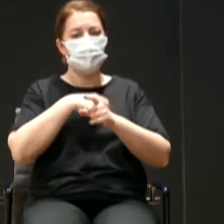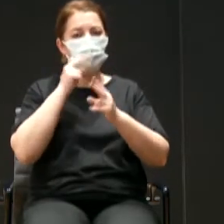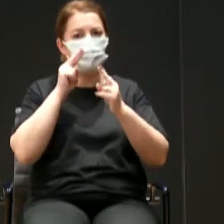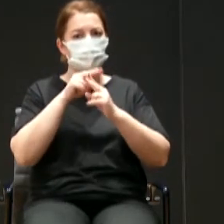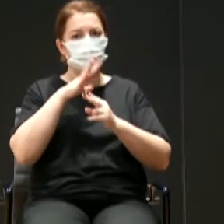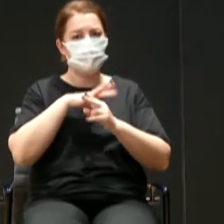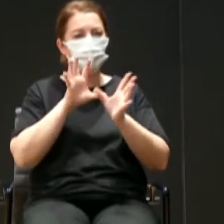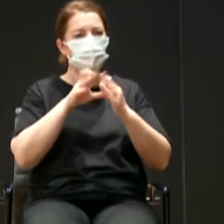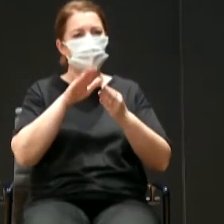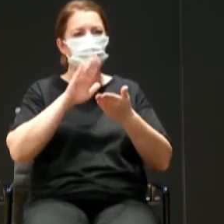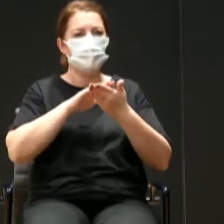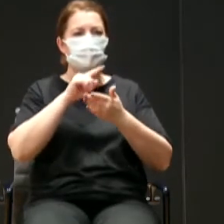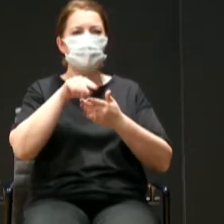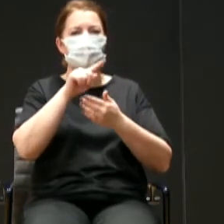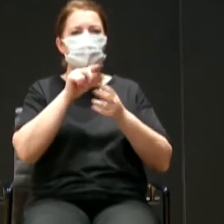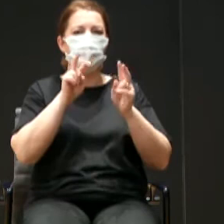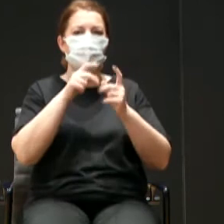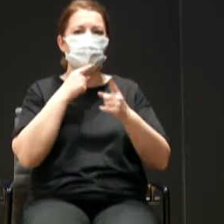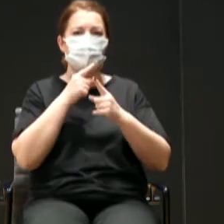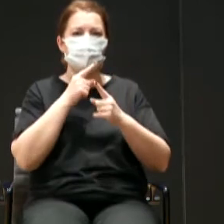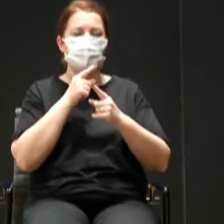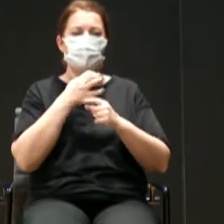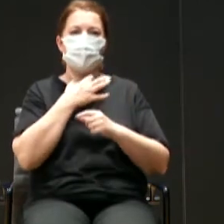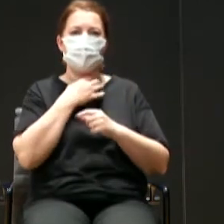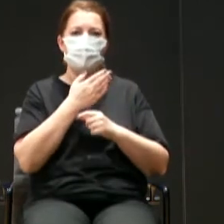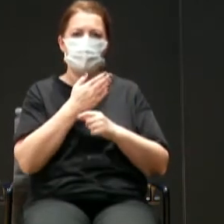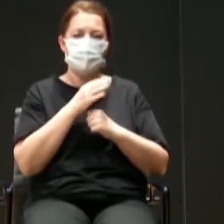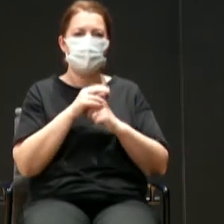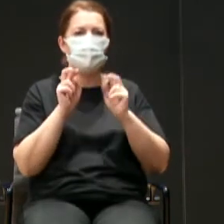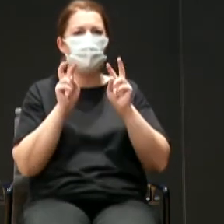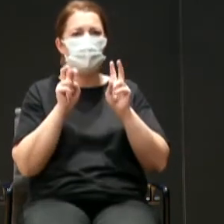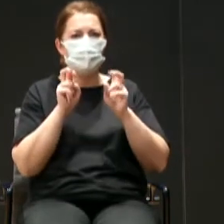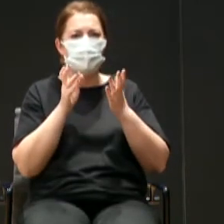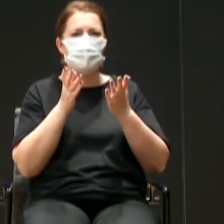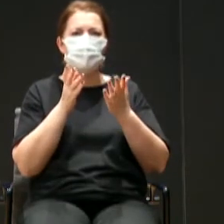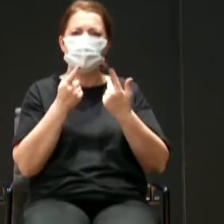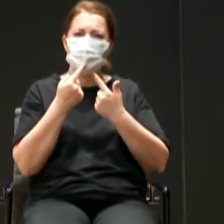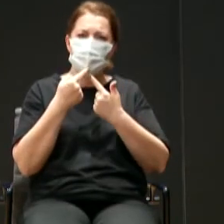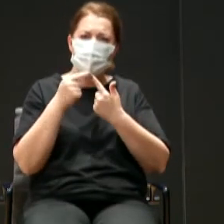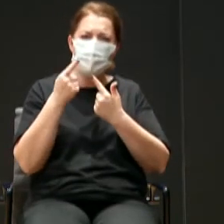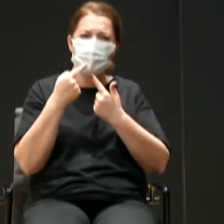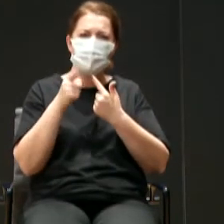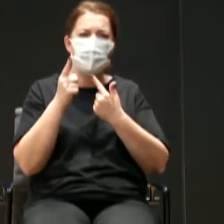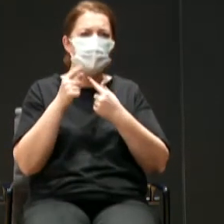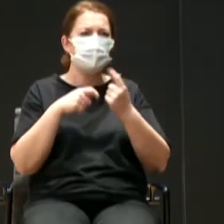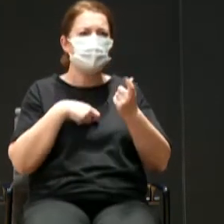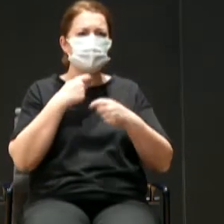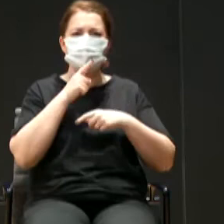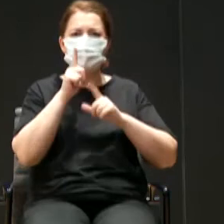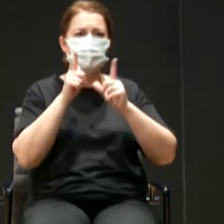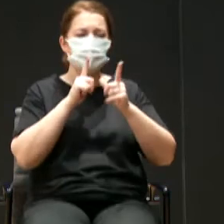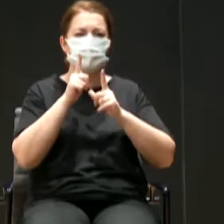Grubunuzdaki arkadaşlarla lütfen bu konuyu konuşun. Yani konuyu böyle farklı boyutlara taşıyıp